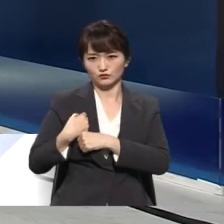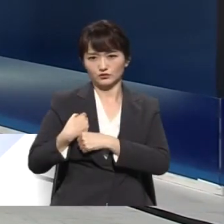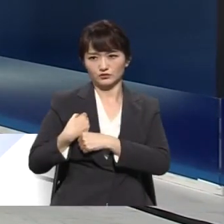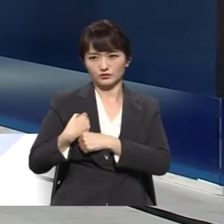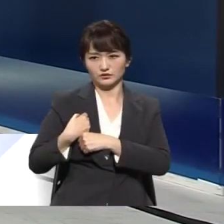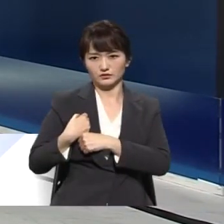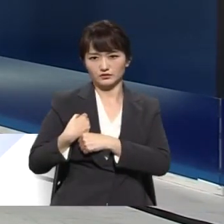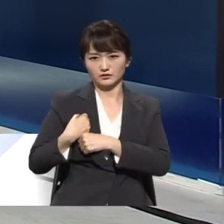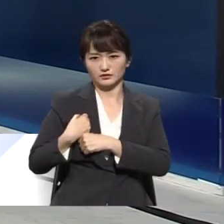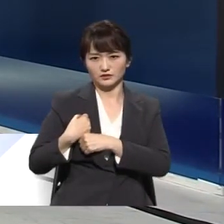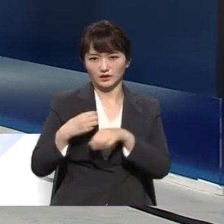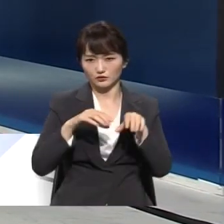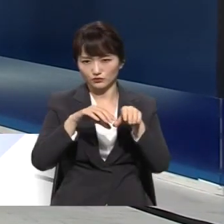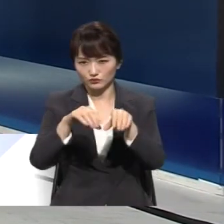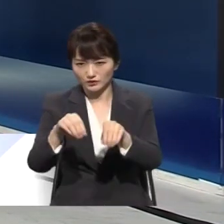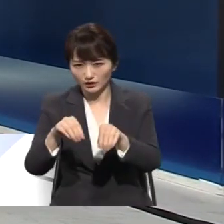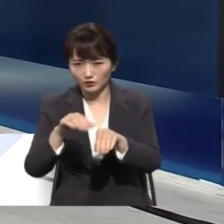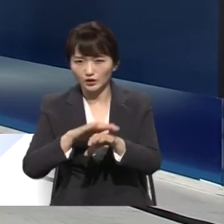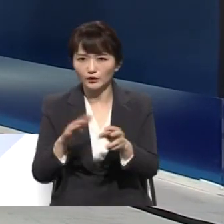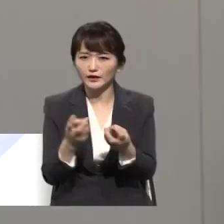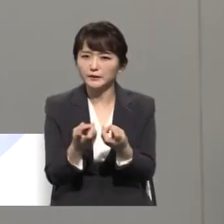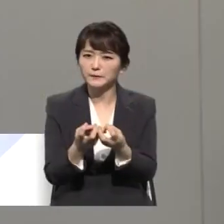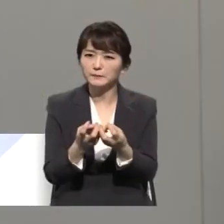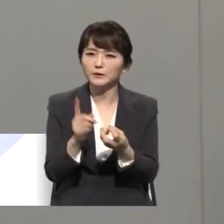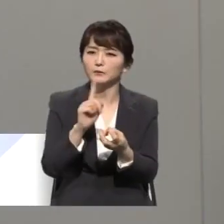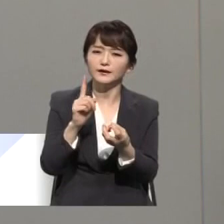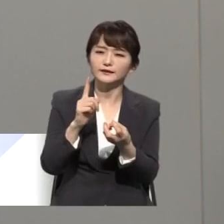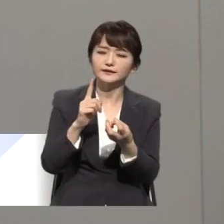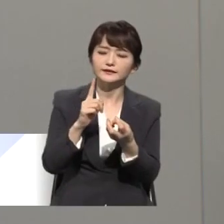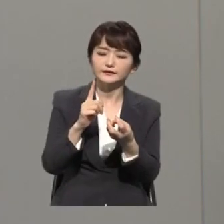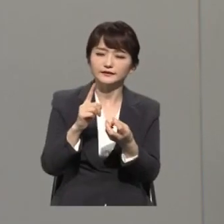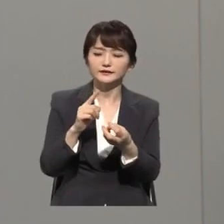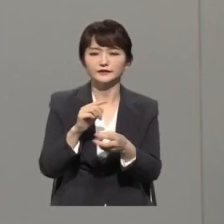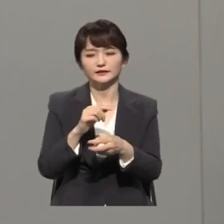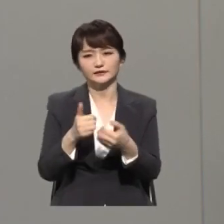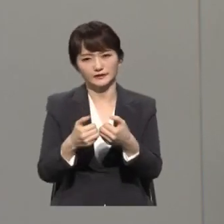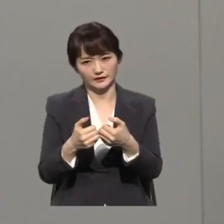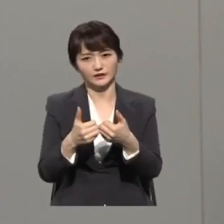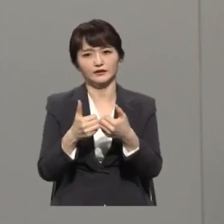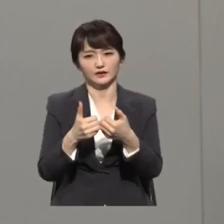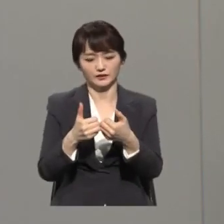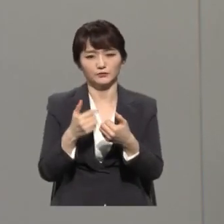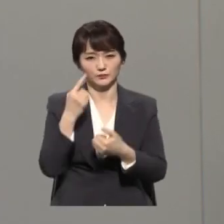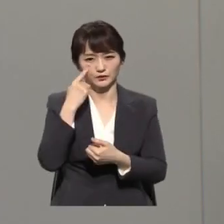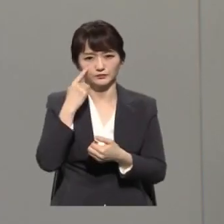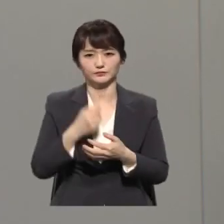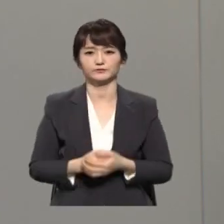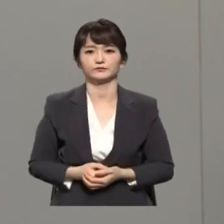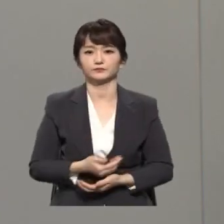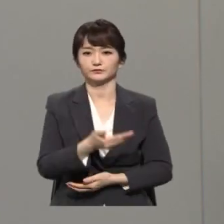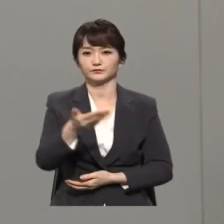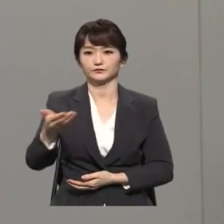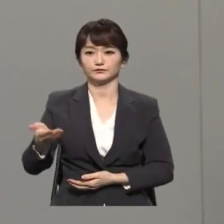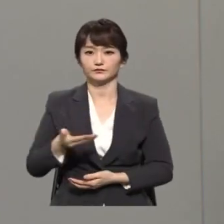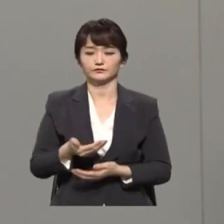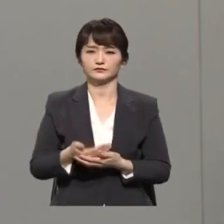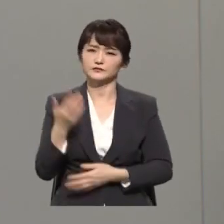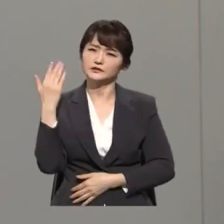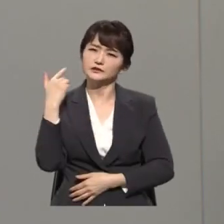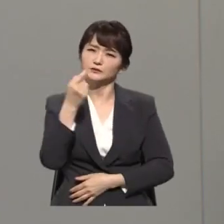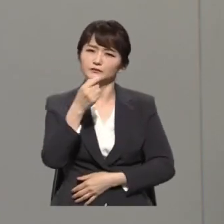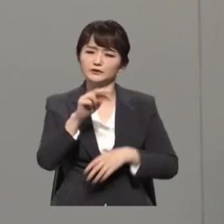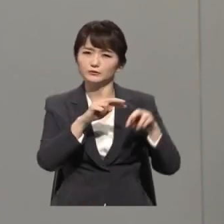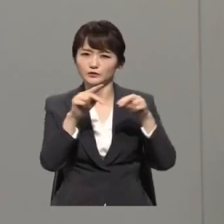돌파구를 찾는데 협력하게 씁니다 존경하는 국민 여러분 지난번 tv 토론에서